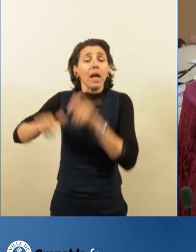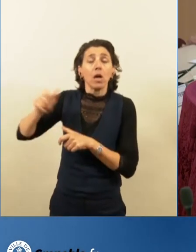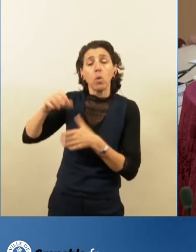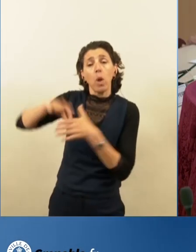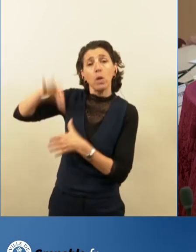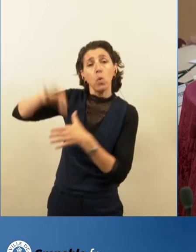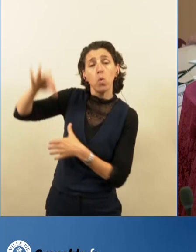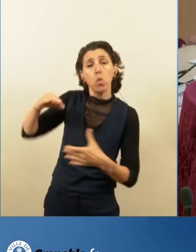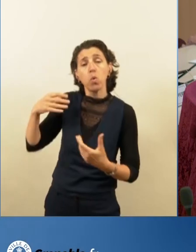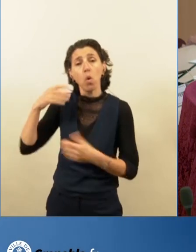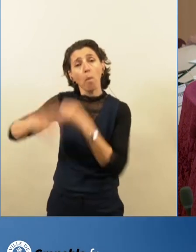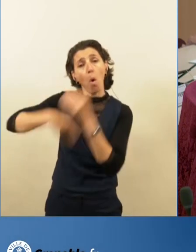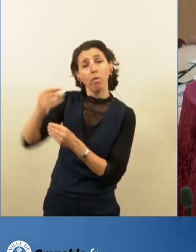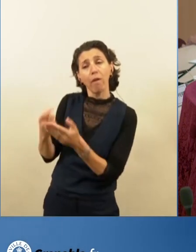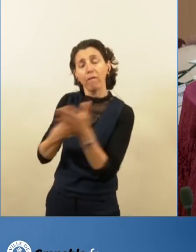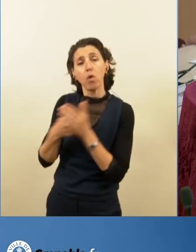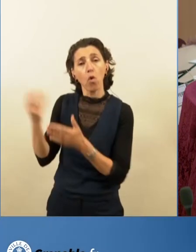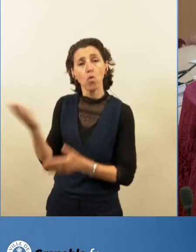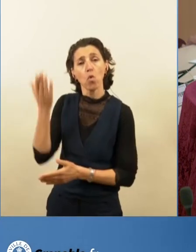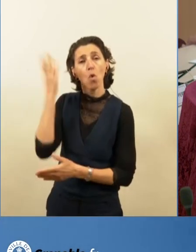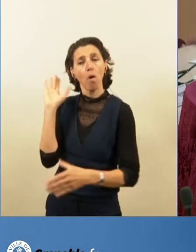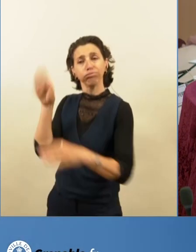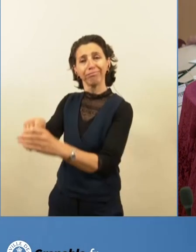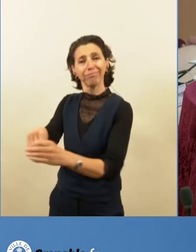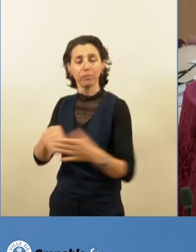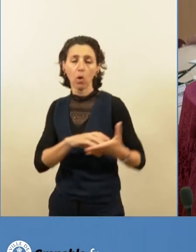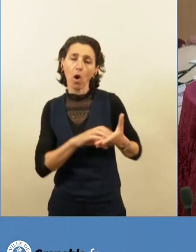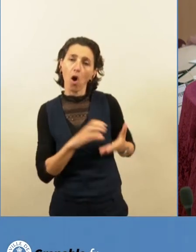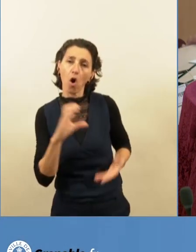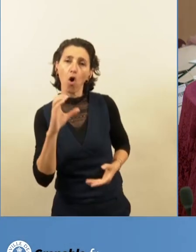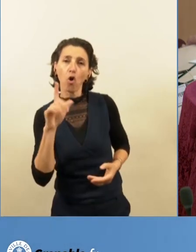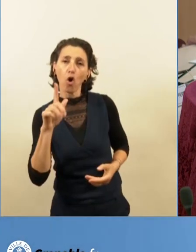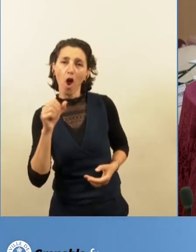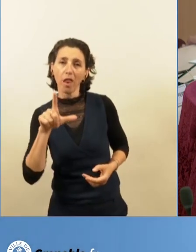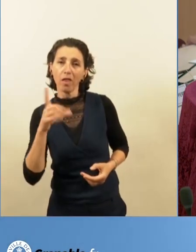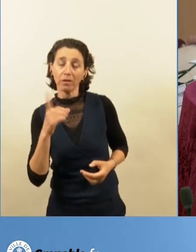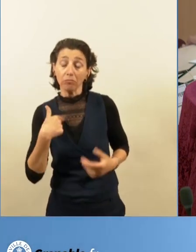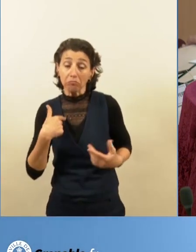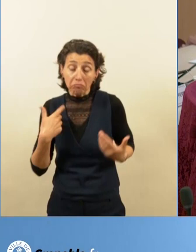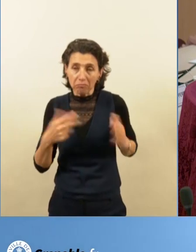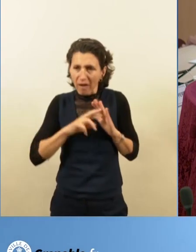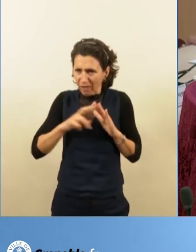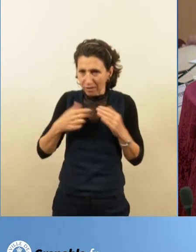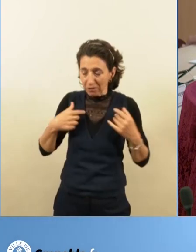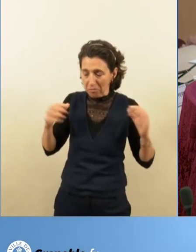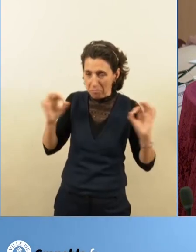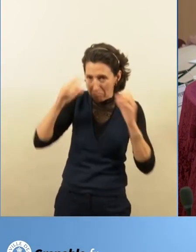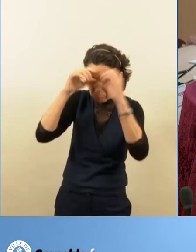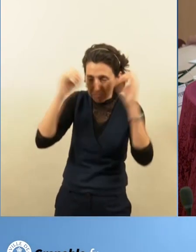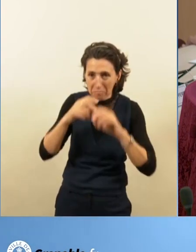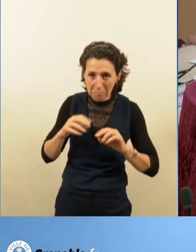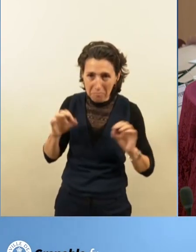Gold nous c'est pas tout à fait nos références de de voilà donc je